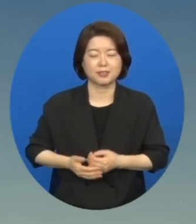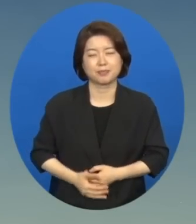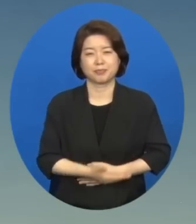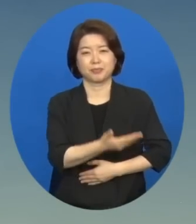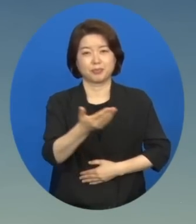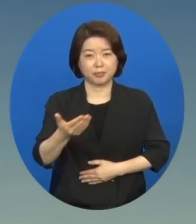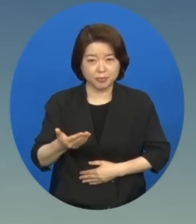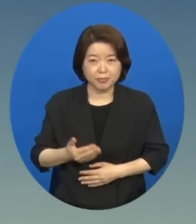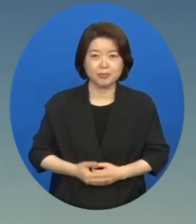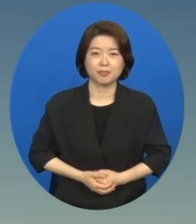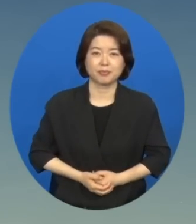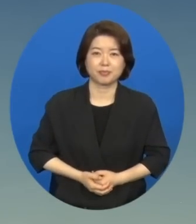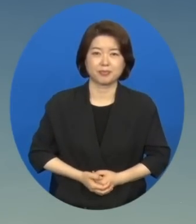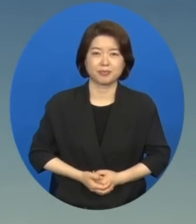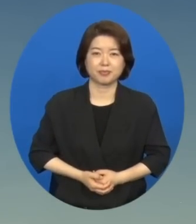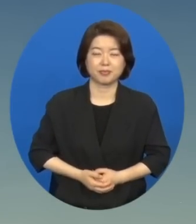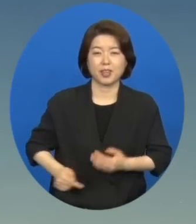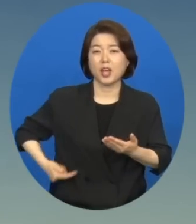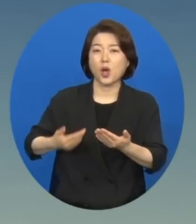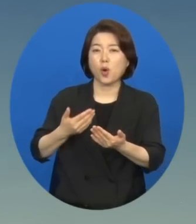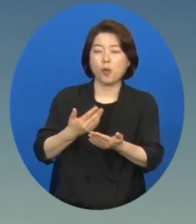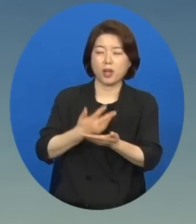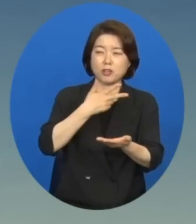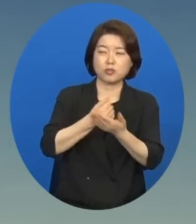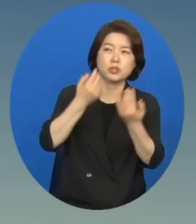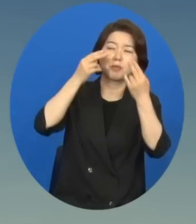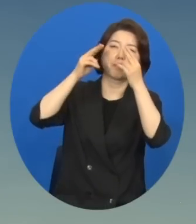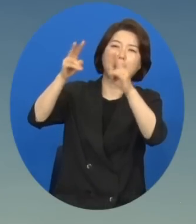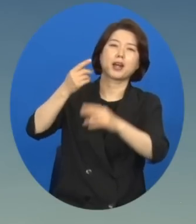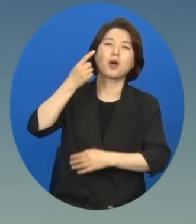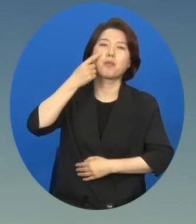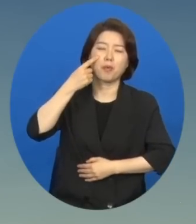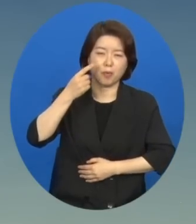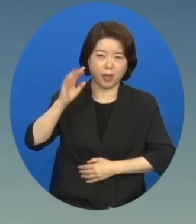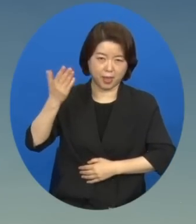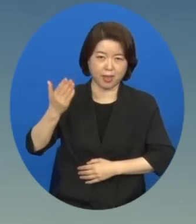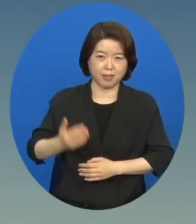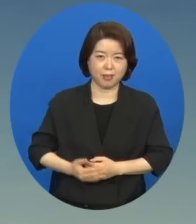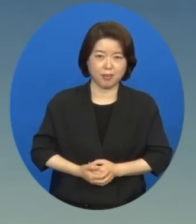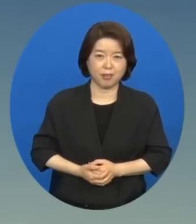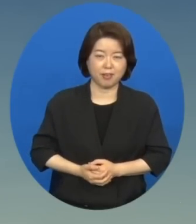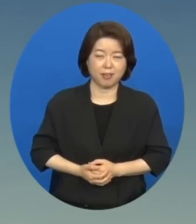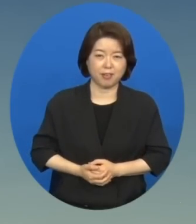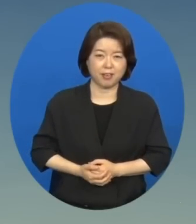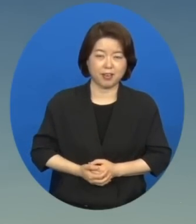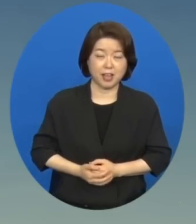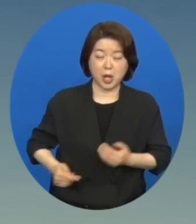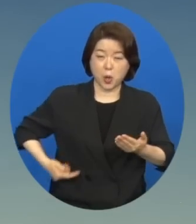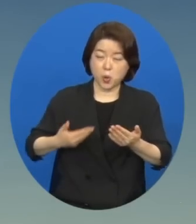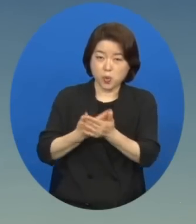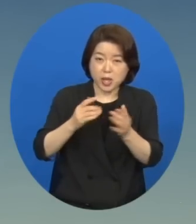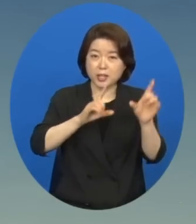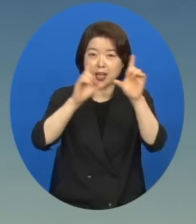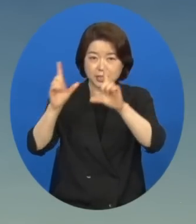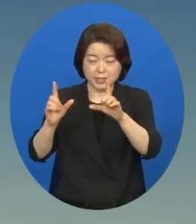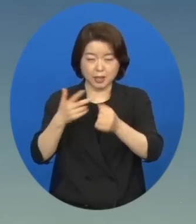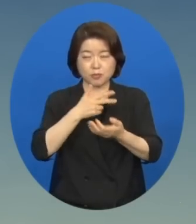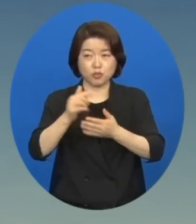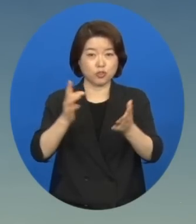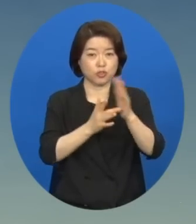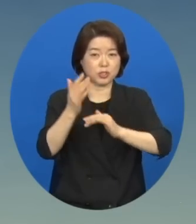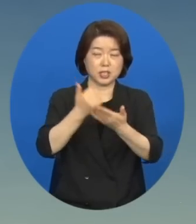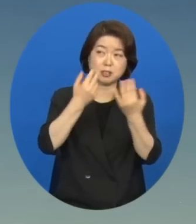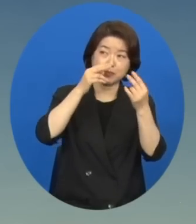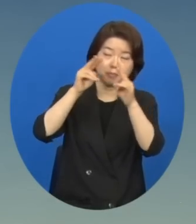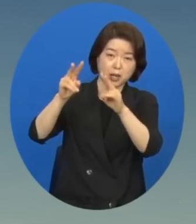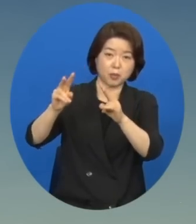여러분, 회개는 주님 바라보며 하시는 거예요. 회개하는 삶과 주 예수님을